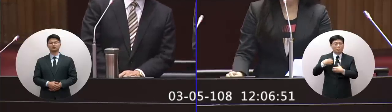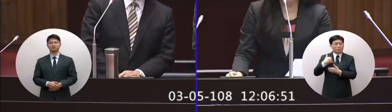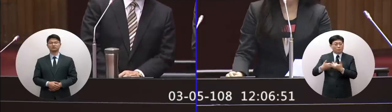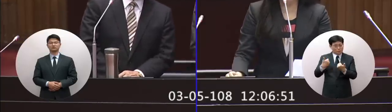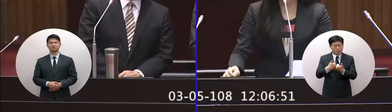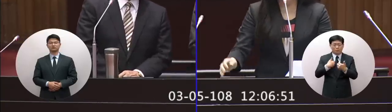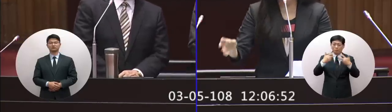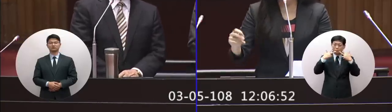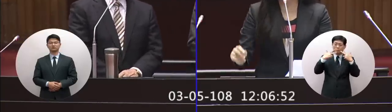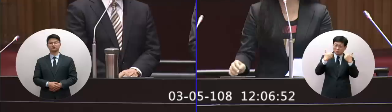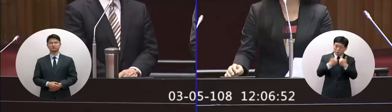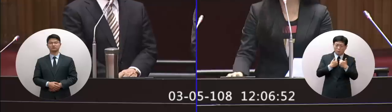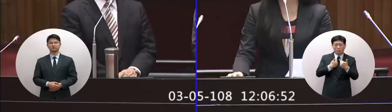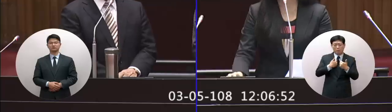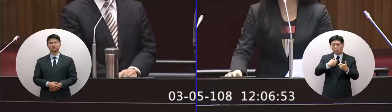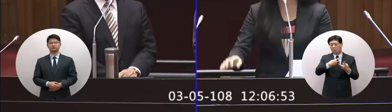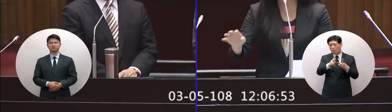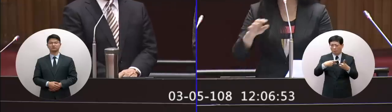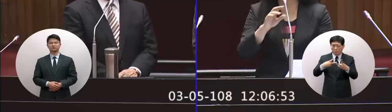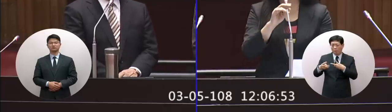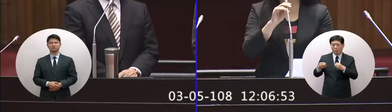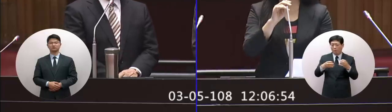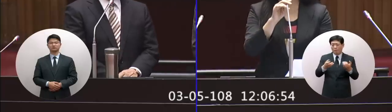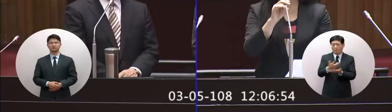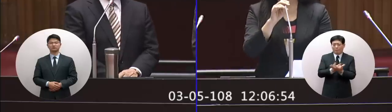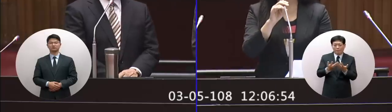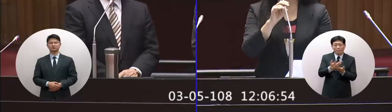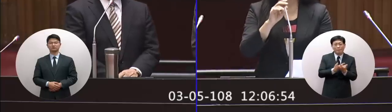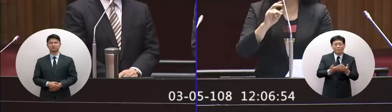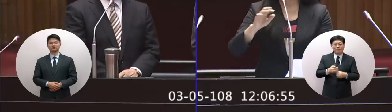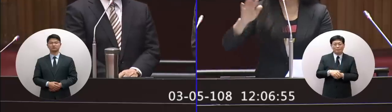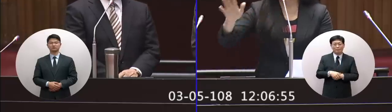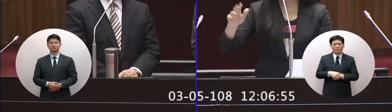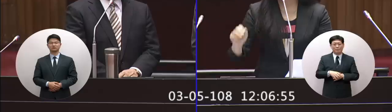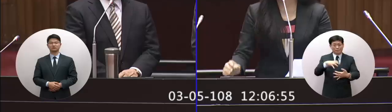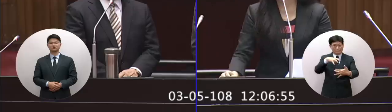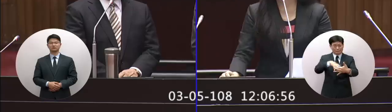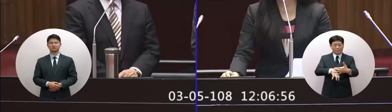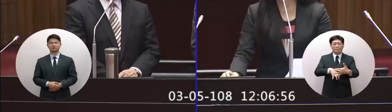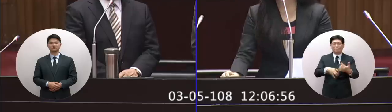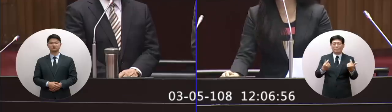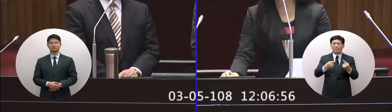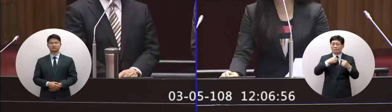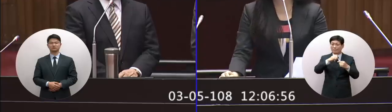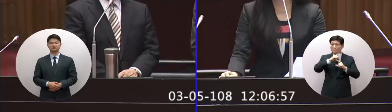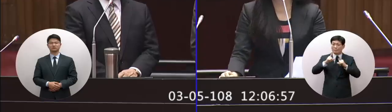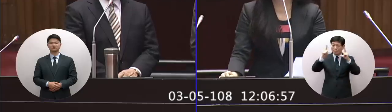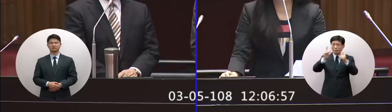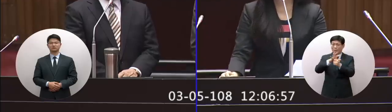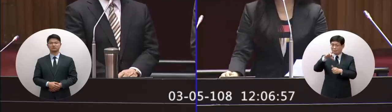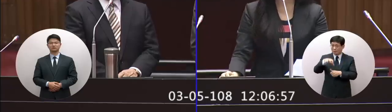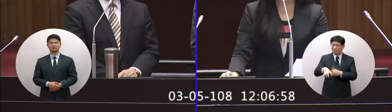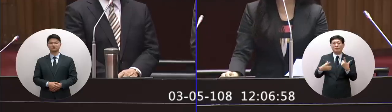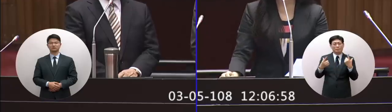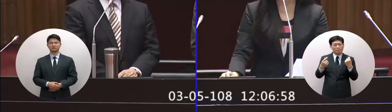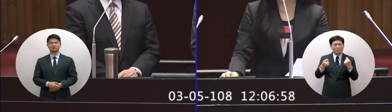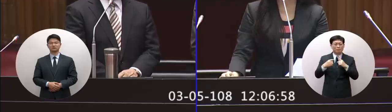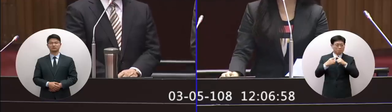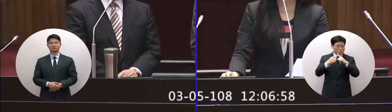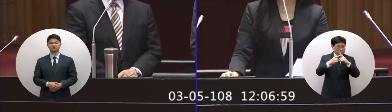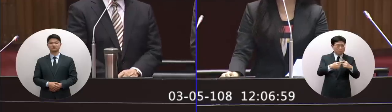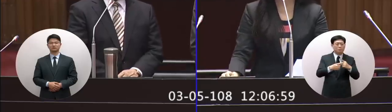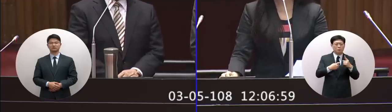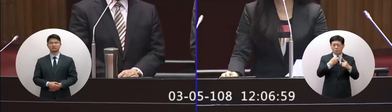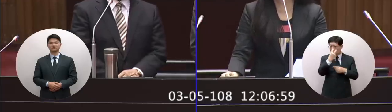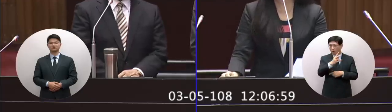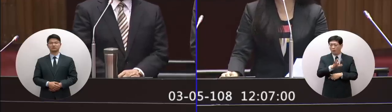哦，来来回回很多次的协调。那这当中呢，我们这个台东服务处也都到场去